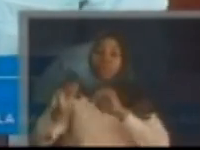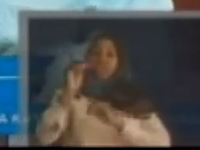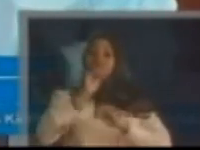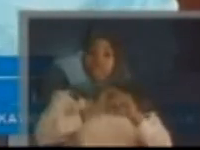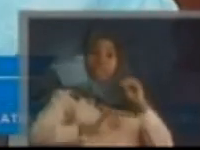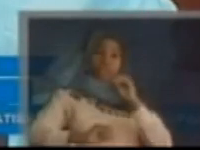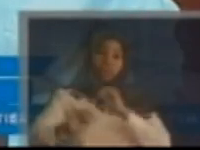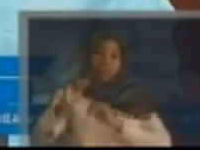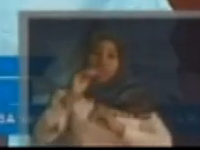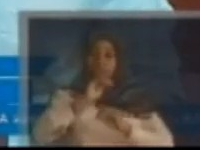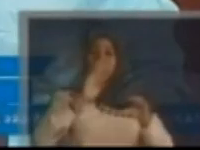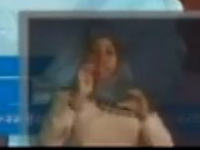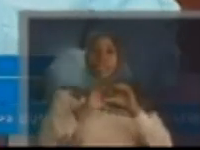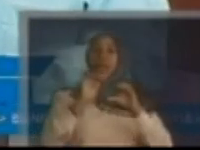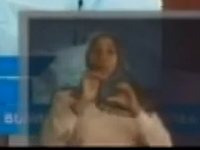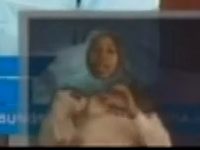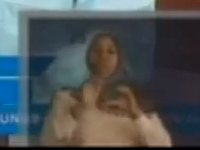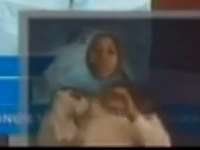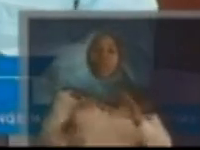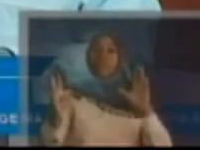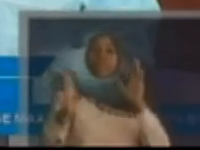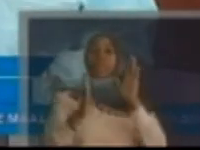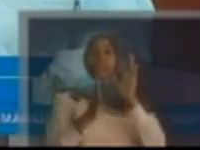na wajumbe wapatao tisa,